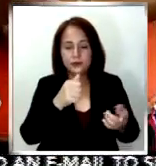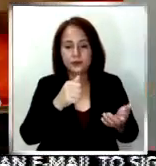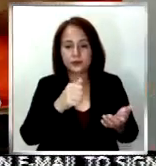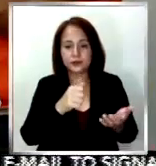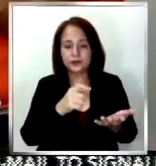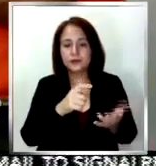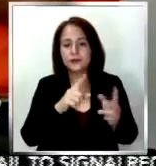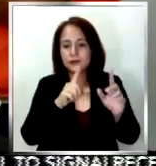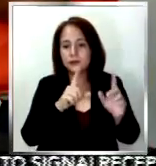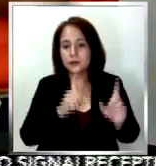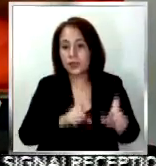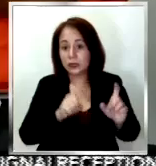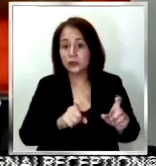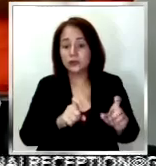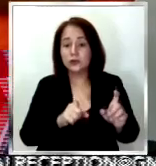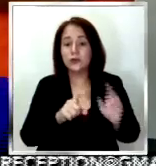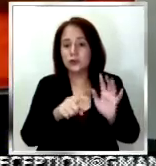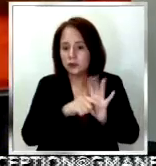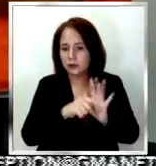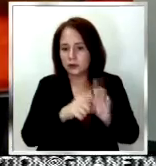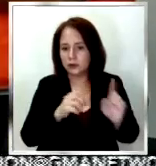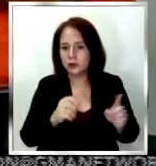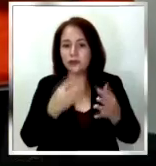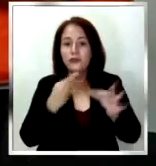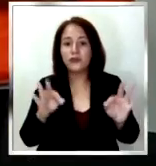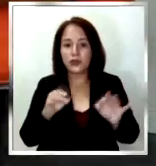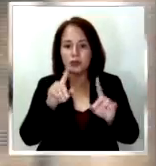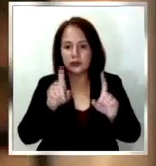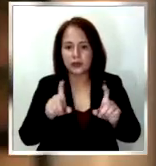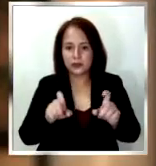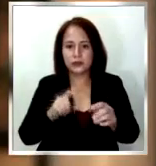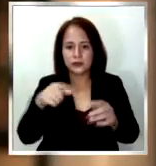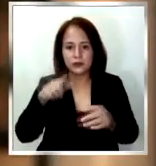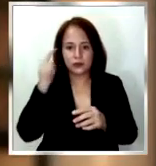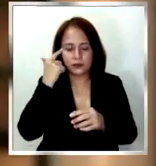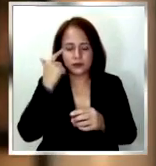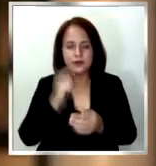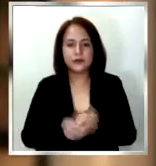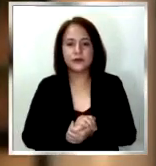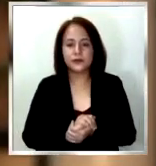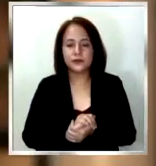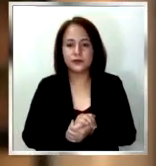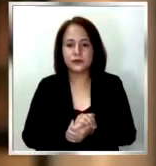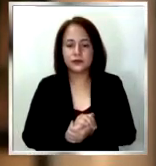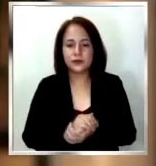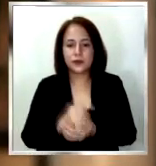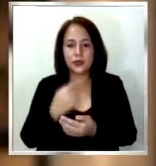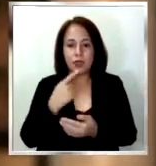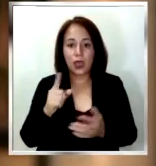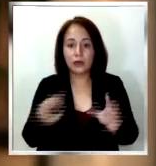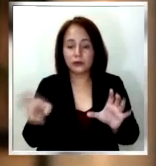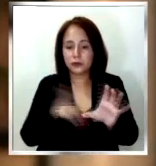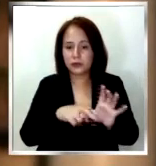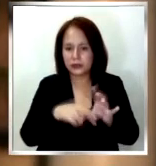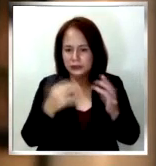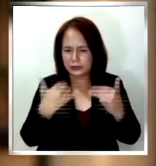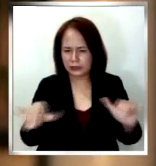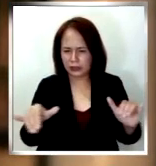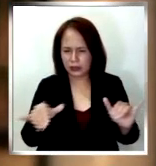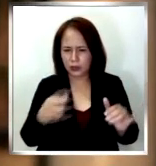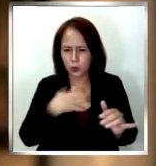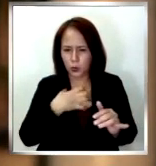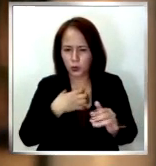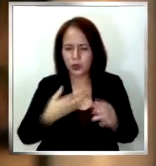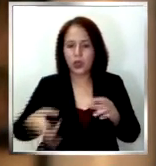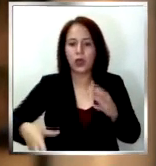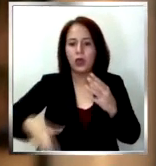lungsod. Leigh Alves, Nakatutok, 24 oras. May mga pasahero pa rin umaaray sa dagdag gastos para sa